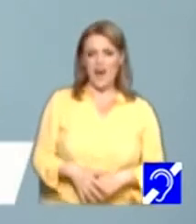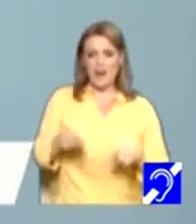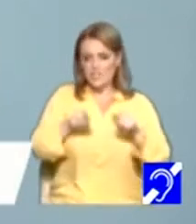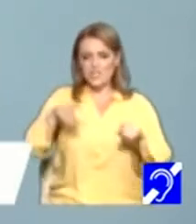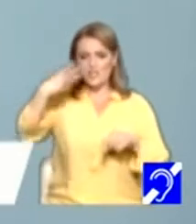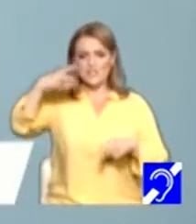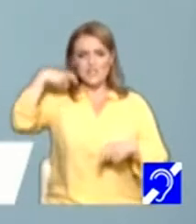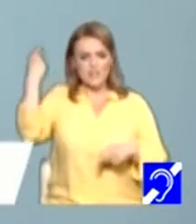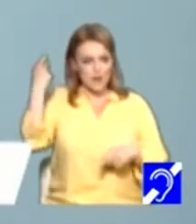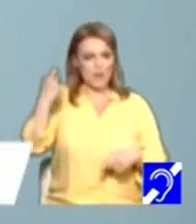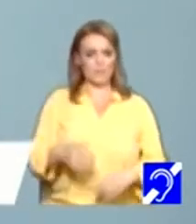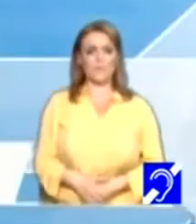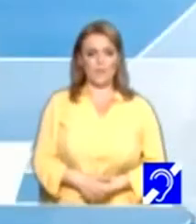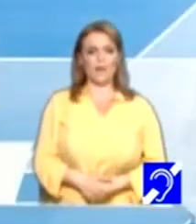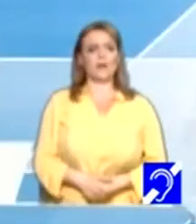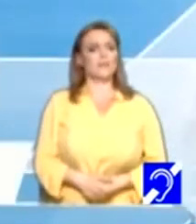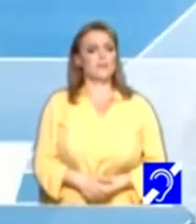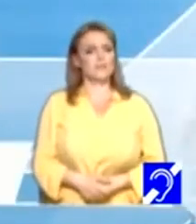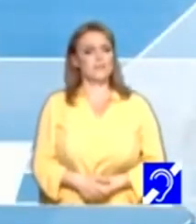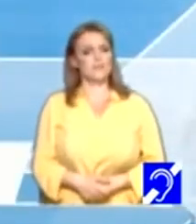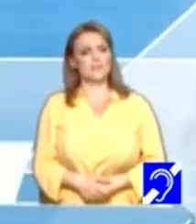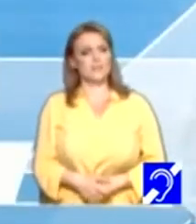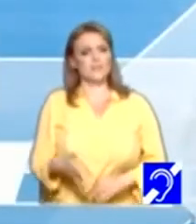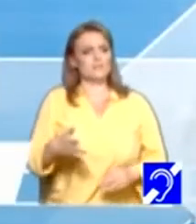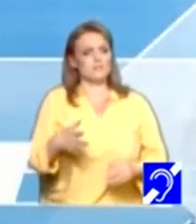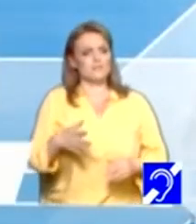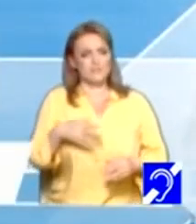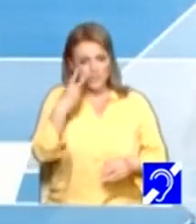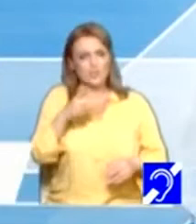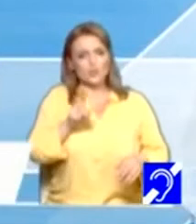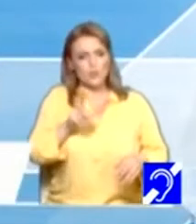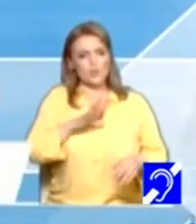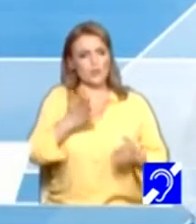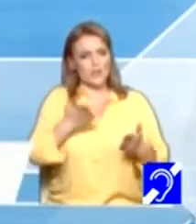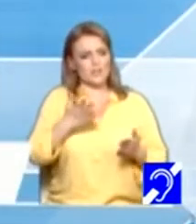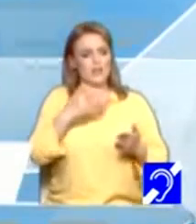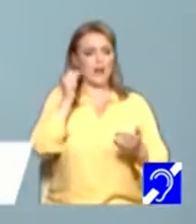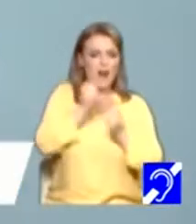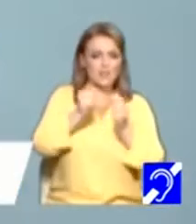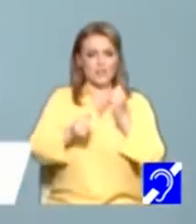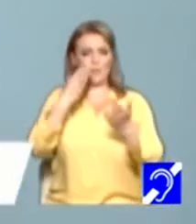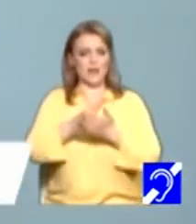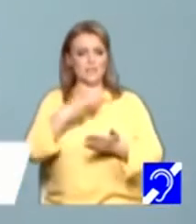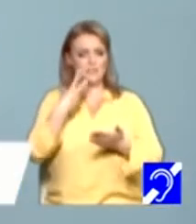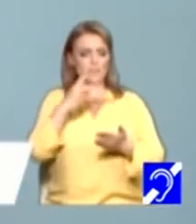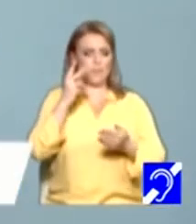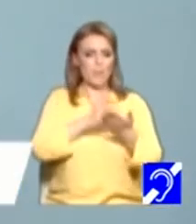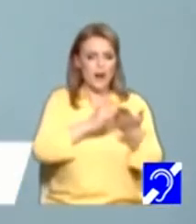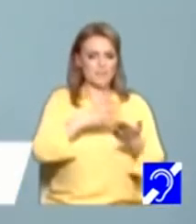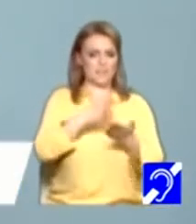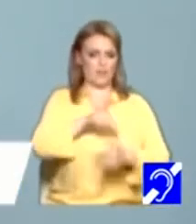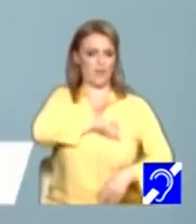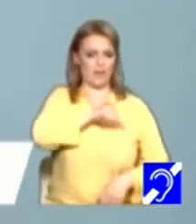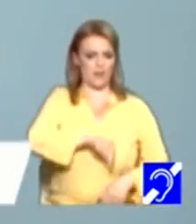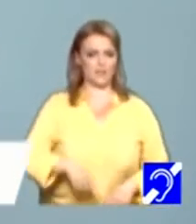acești 30 de ani. Vă vedeți partidul făcând parte dintr-o coaliție guvernamentală sau în opoziție? Ne vedem un partid care face